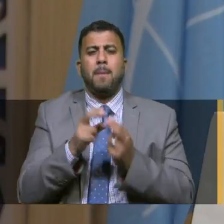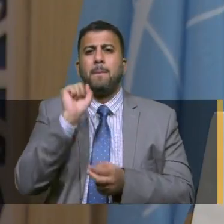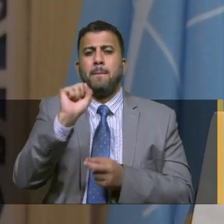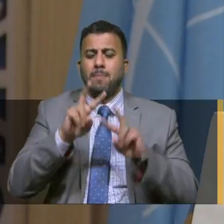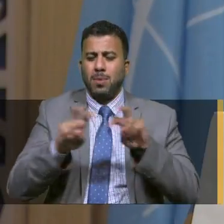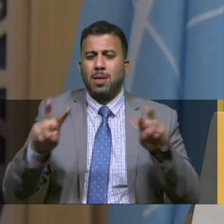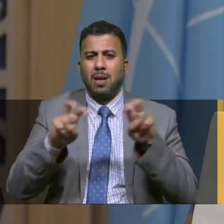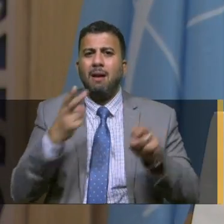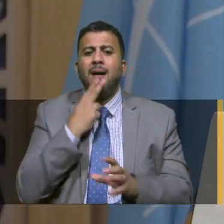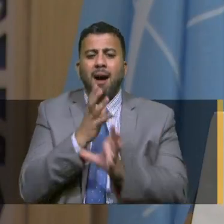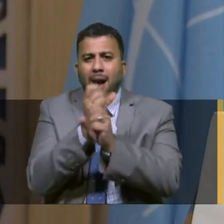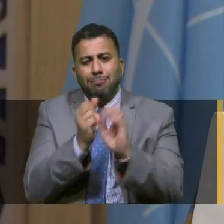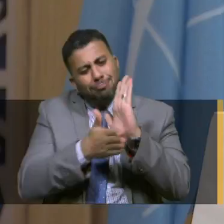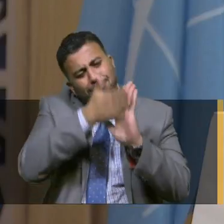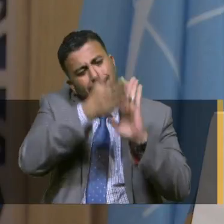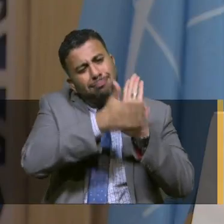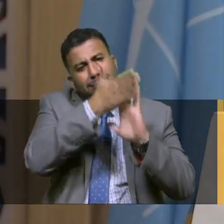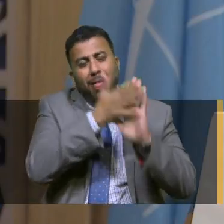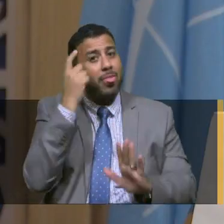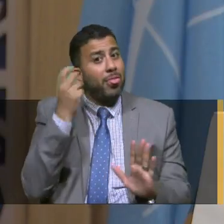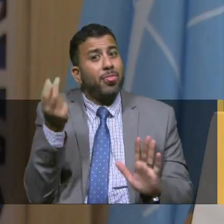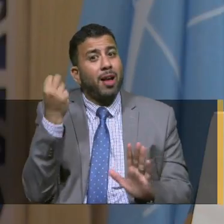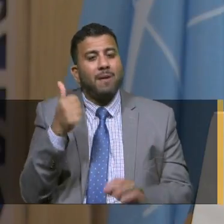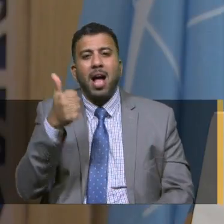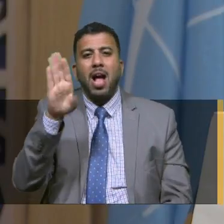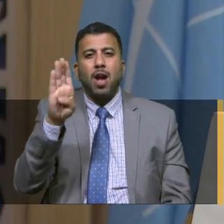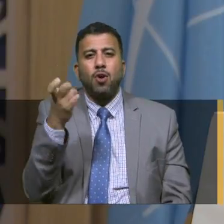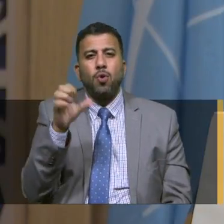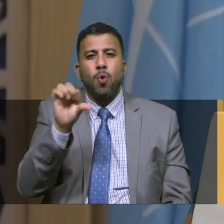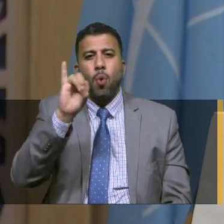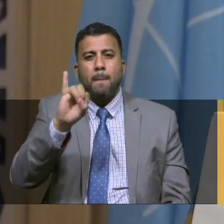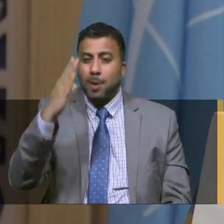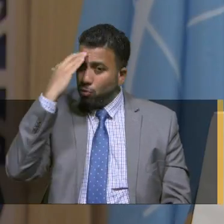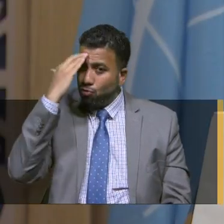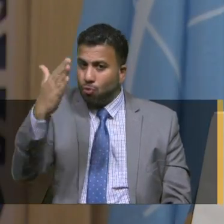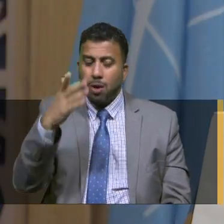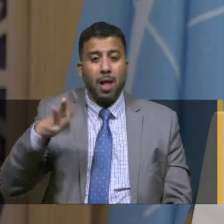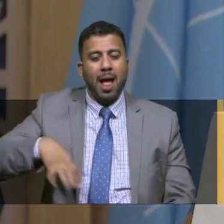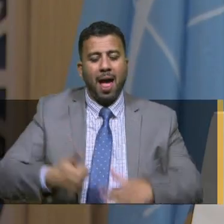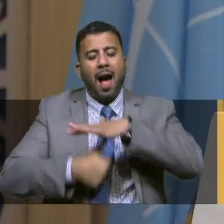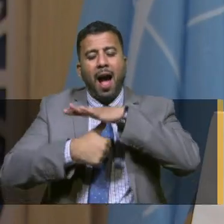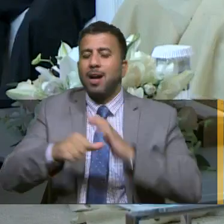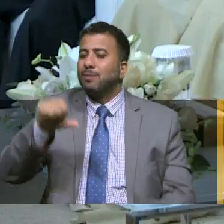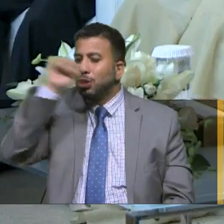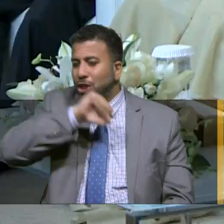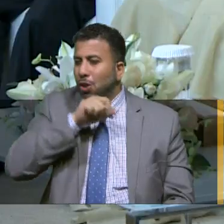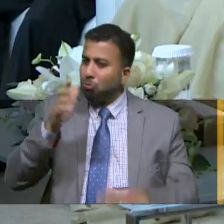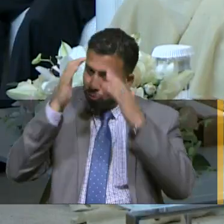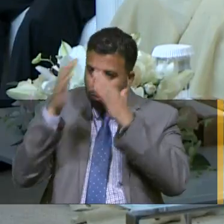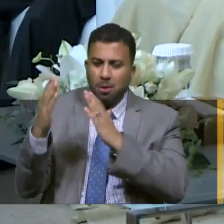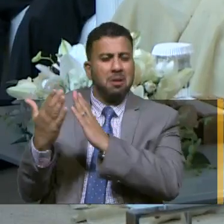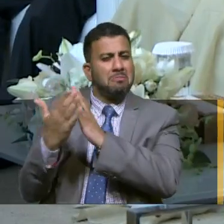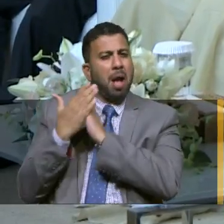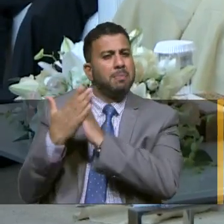لدراسة صون وترميم الممتلكات الثقافية إكرم عن شكره العميق لصاحب السمو حاكم الشارقة على